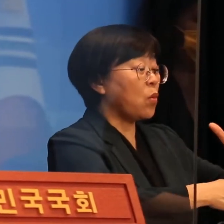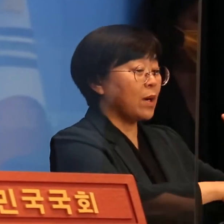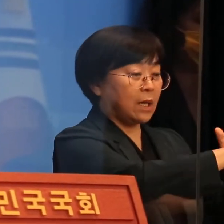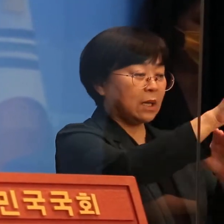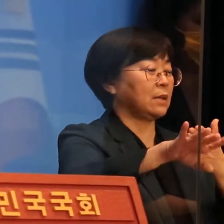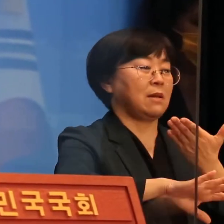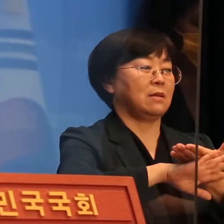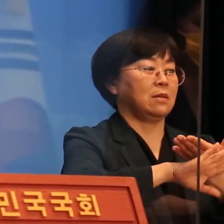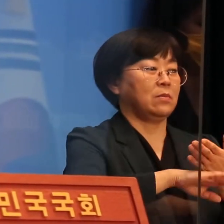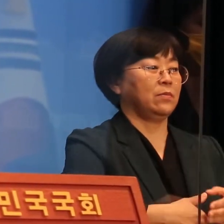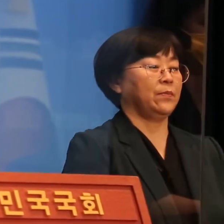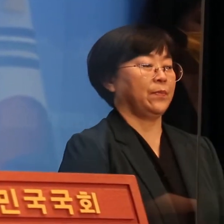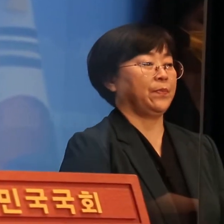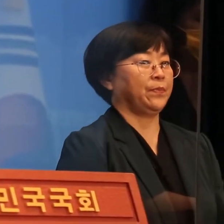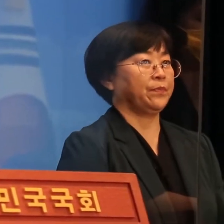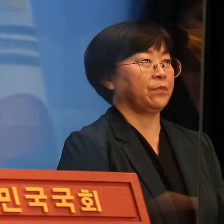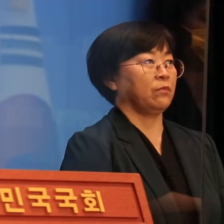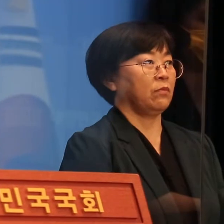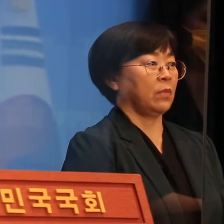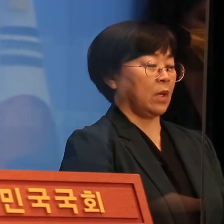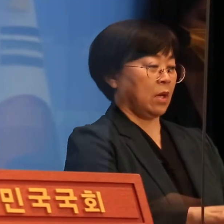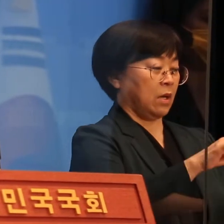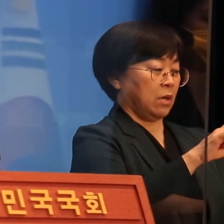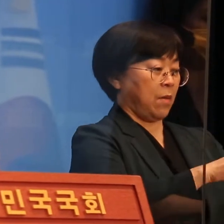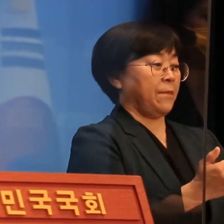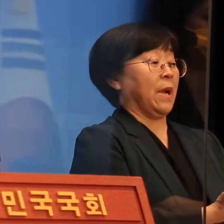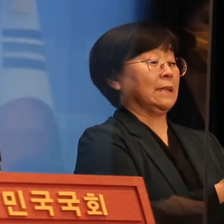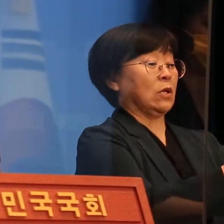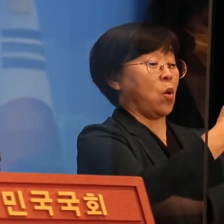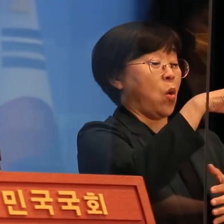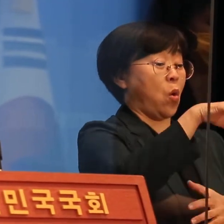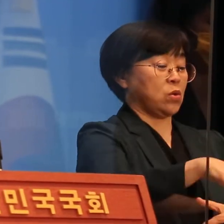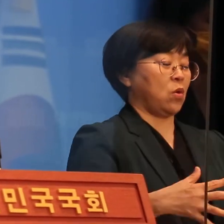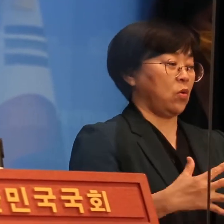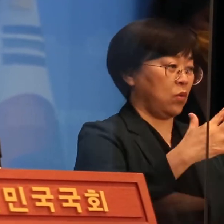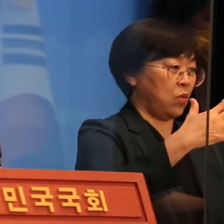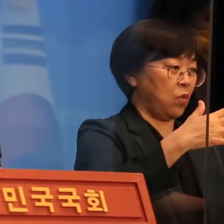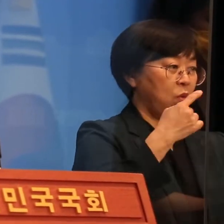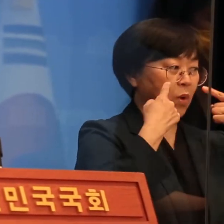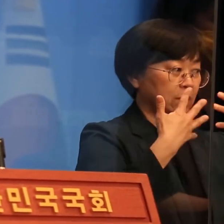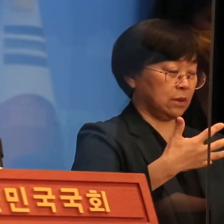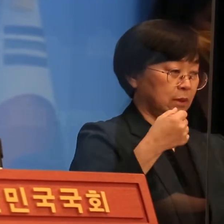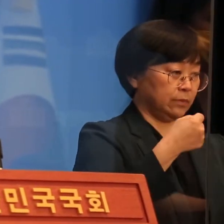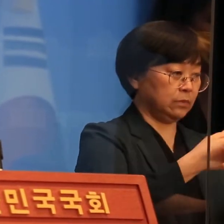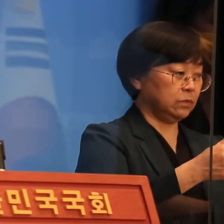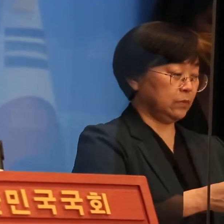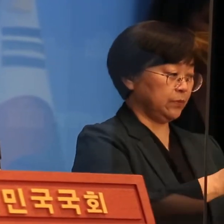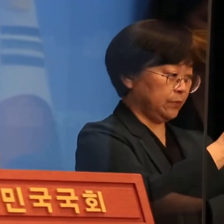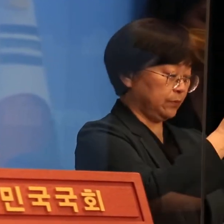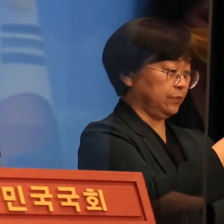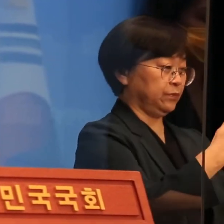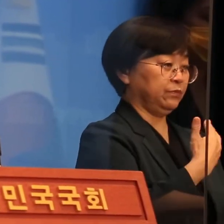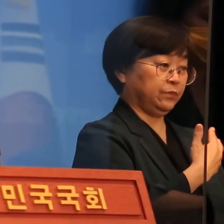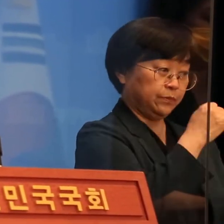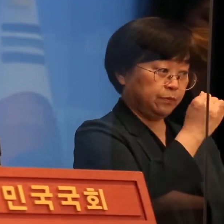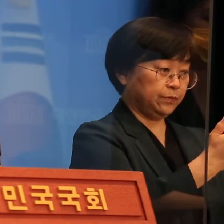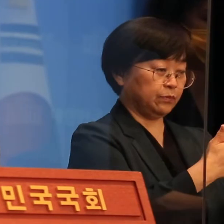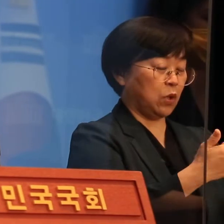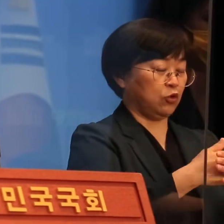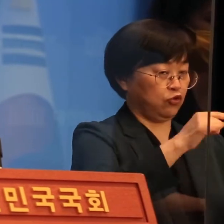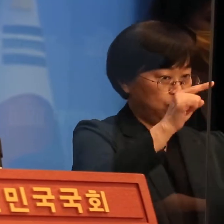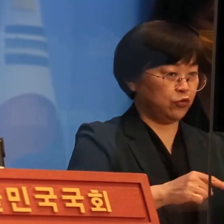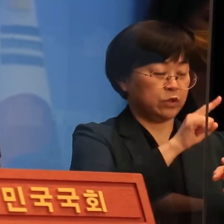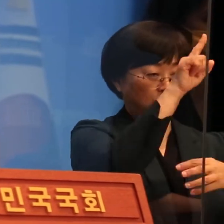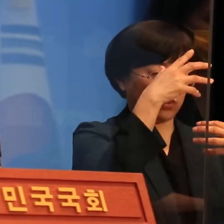확인됐습니다. 대체 LNG 발전소 건설도 확정되지 않은 상태라 고용은 더욱 불안합니다. 윤석열